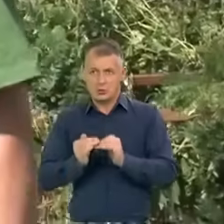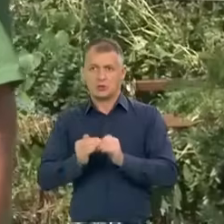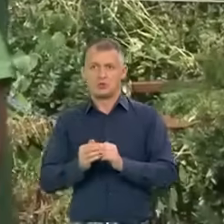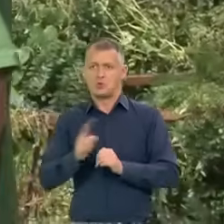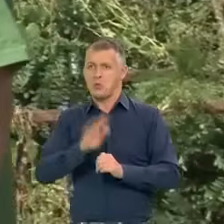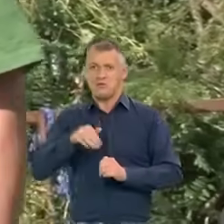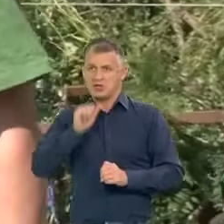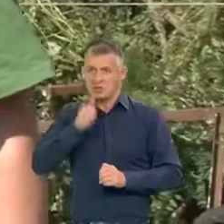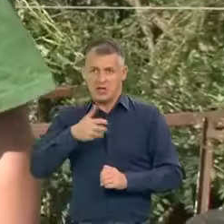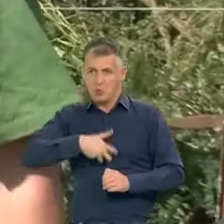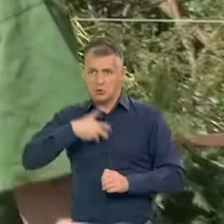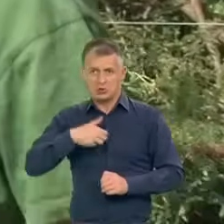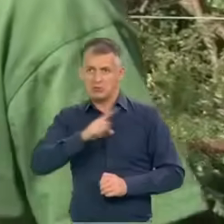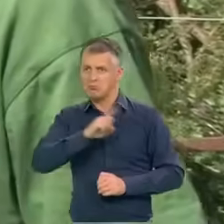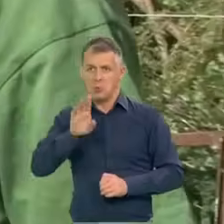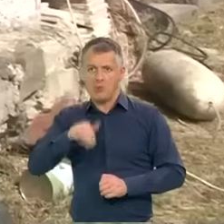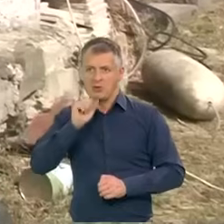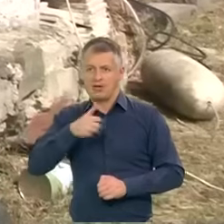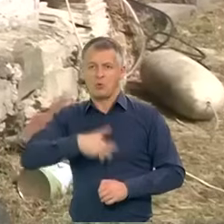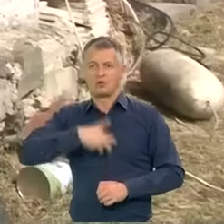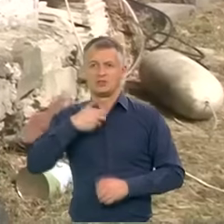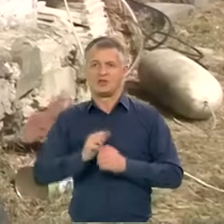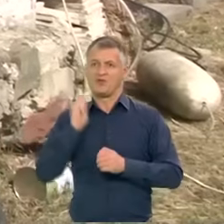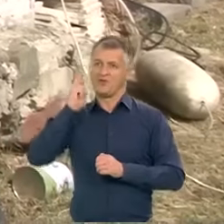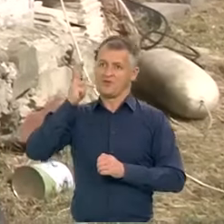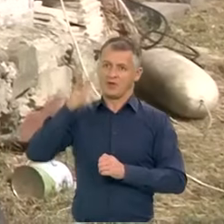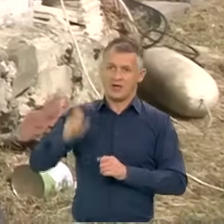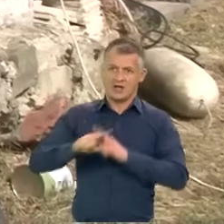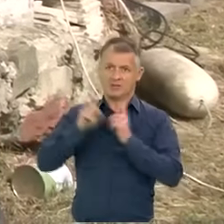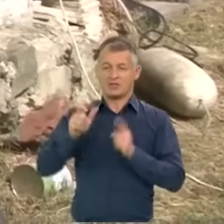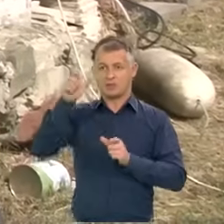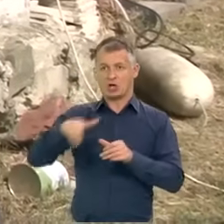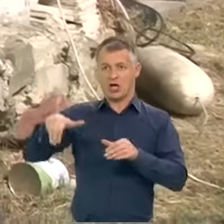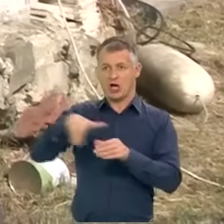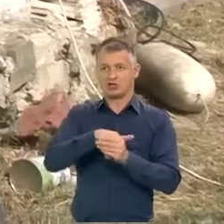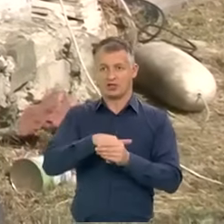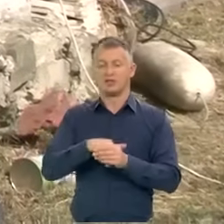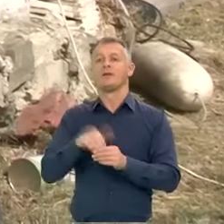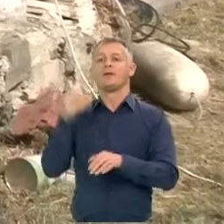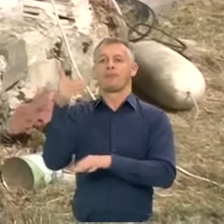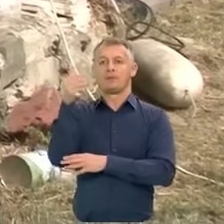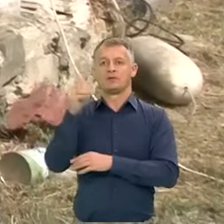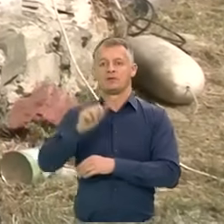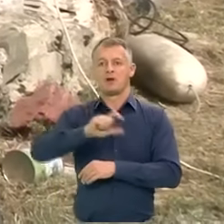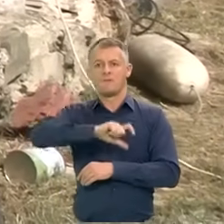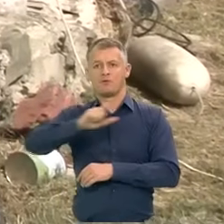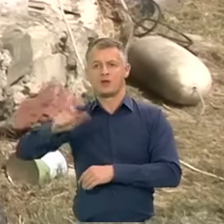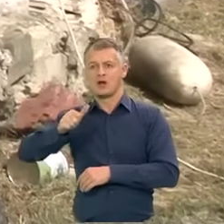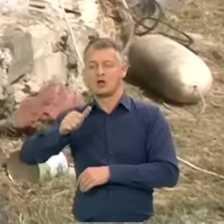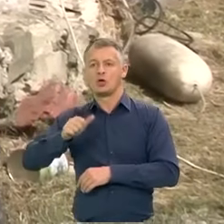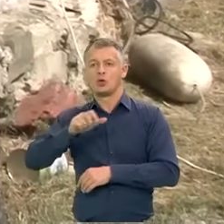emoții nicio problemă chiar Eu nu am niciun fel de emoții în fiecare dimineață un angajat al administrației fluviale a Dunării de Jos